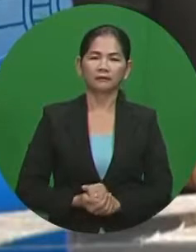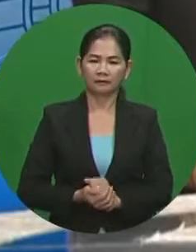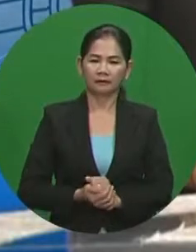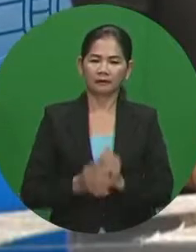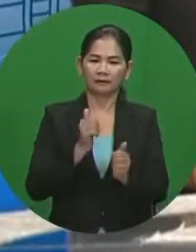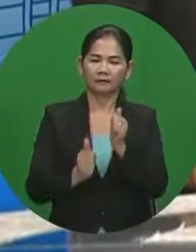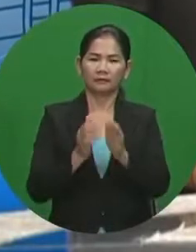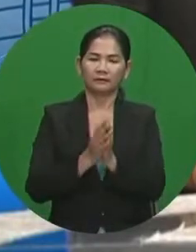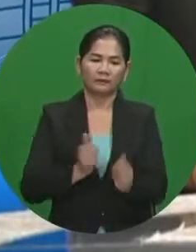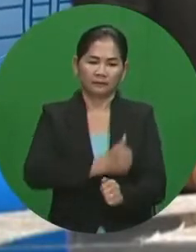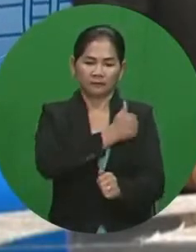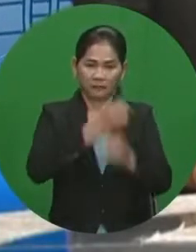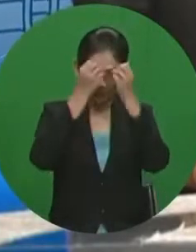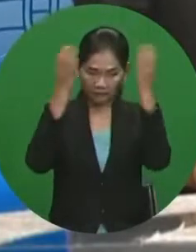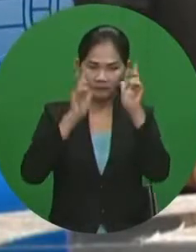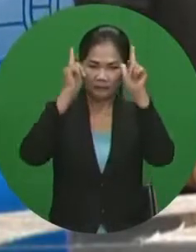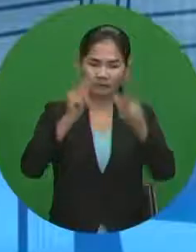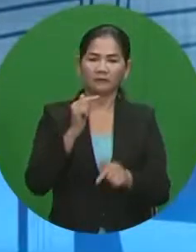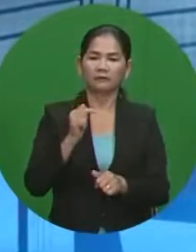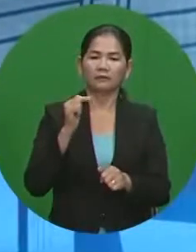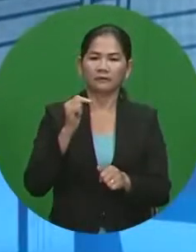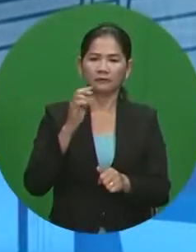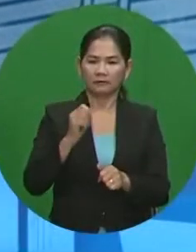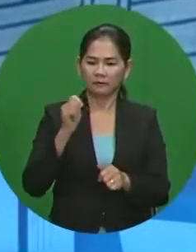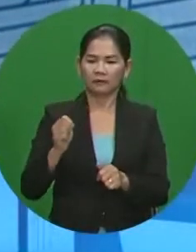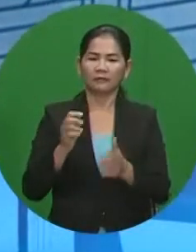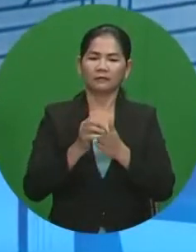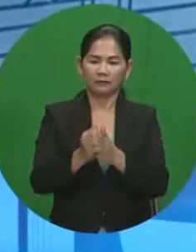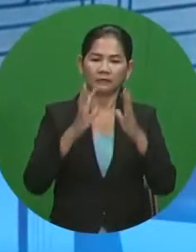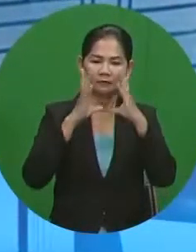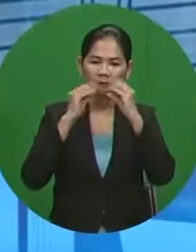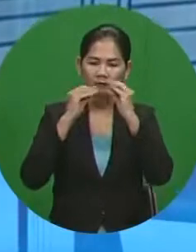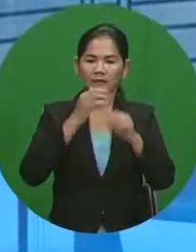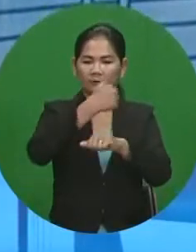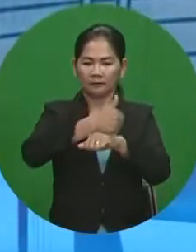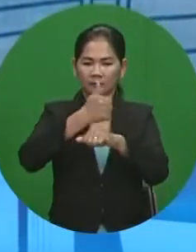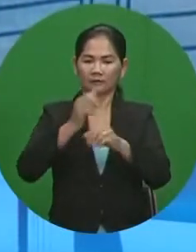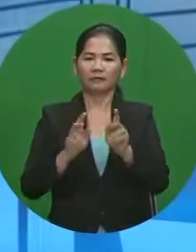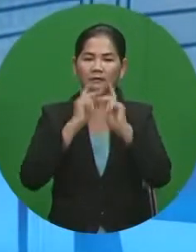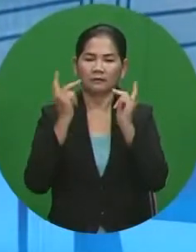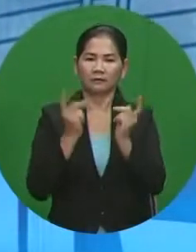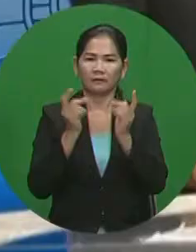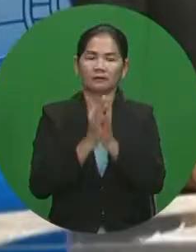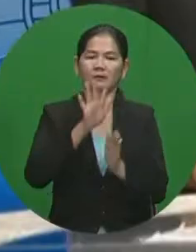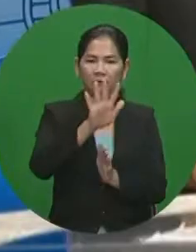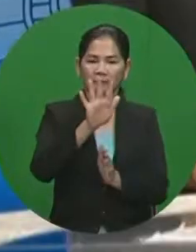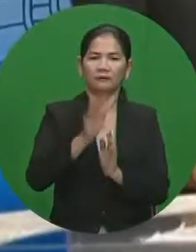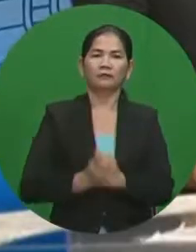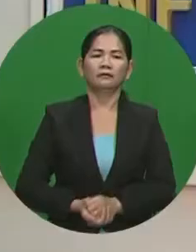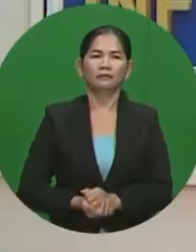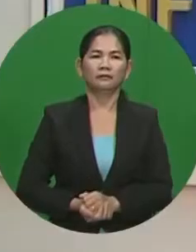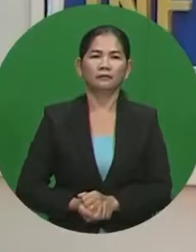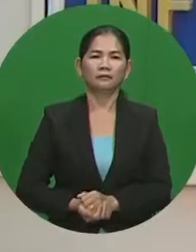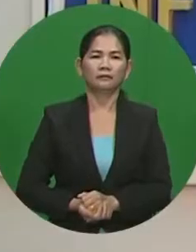រដ្ឋមន្ត្រីក្រសួងព័ត៌មានឯកឧត្តមខៀវកញ្ញរិទ្ធដឹកនាំប្រជុំជាមួយនឹងថ្នាក់ដឹកនាំអគ្គនាយកដ្ឋានទាំង5